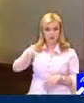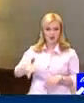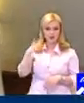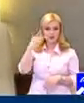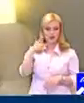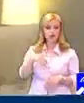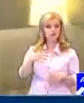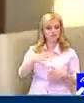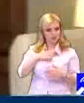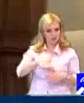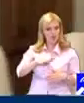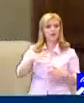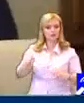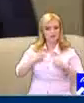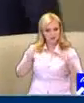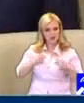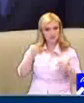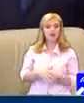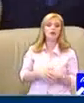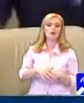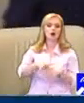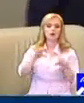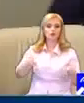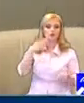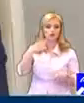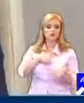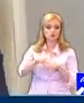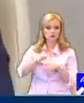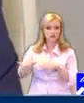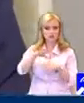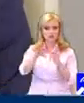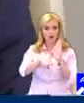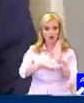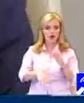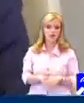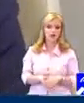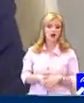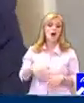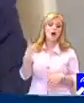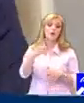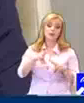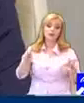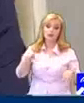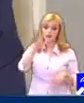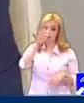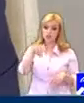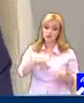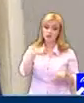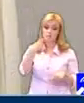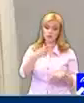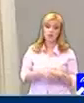apreciat eforturile Republicii Moldova în vederea realizării reformelor demarate. La rândul său, șeful executivului de la Chișinău l-a informat